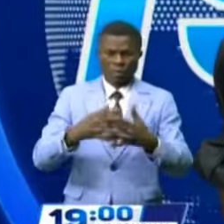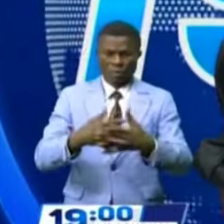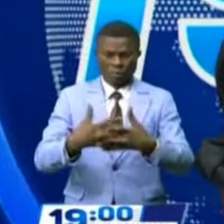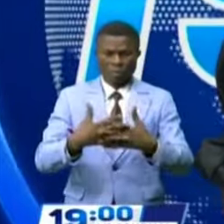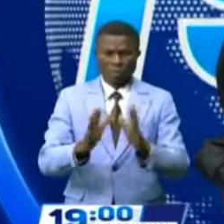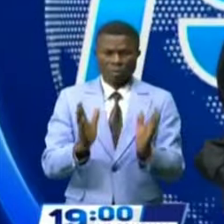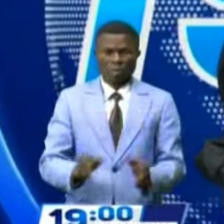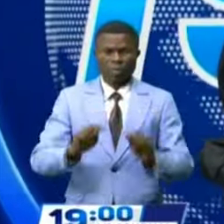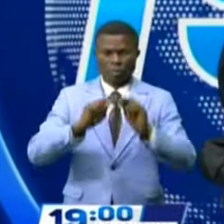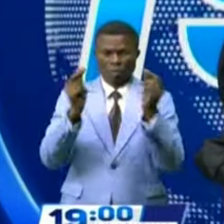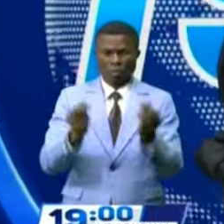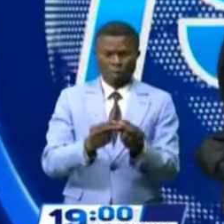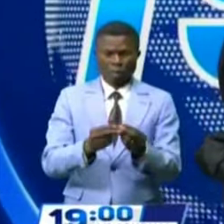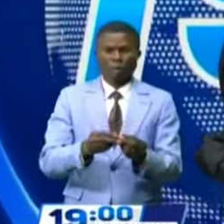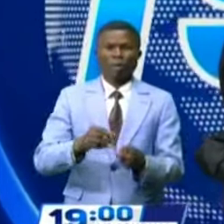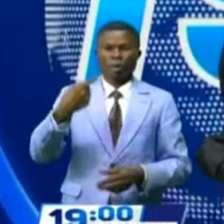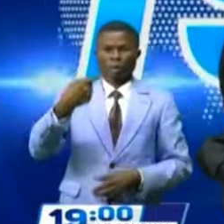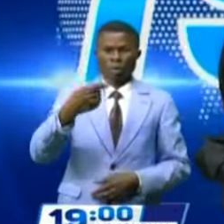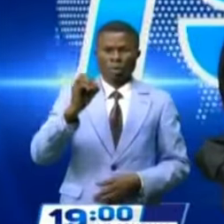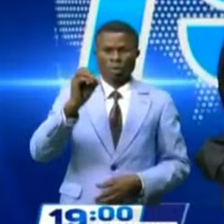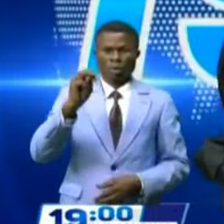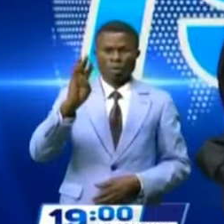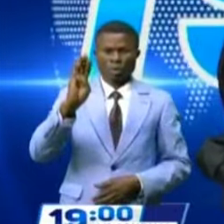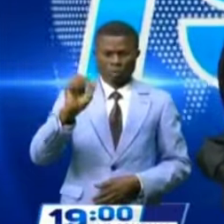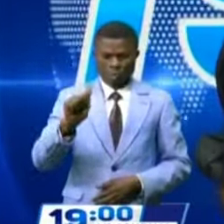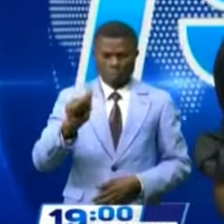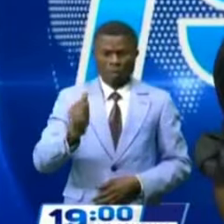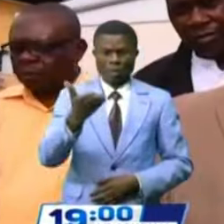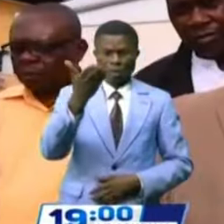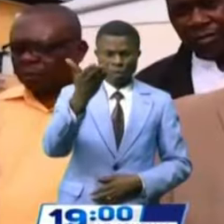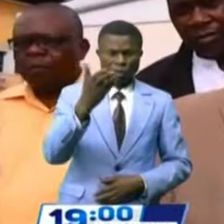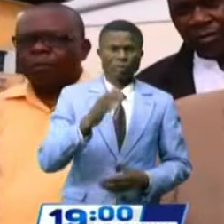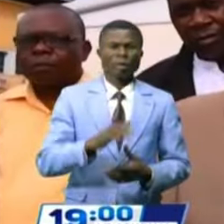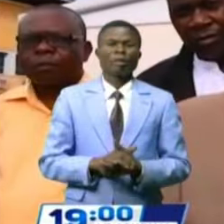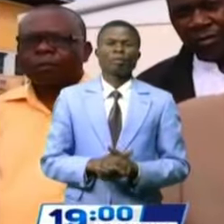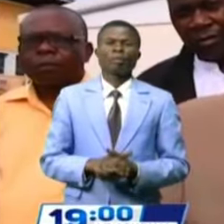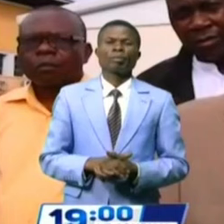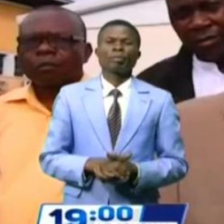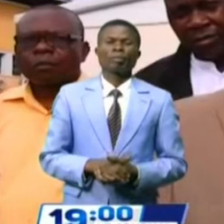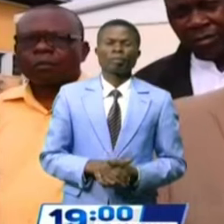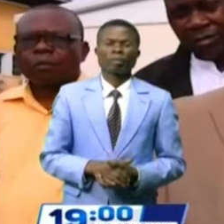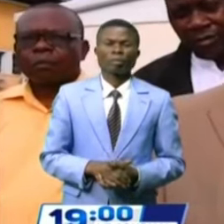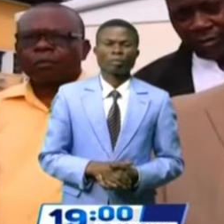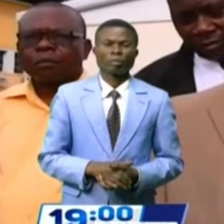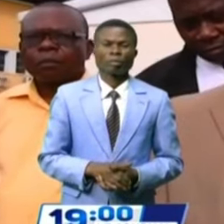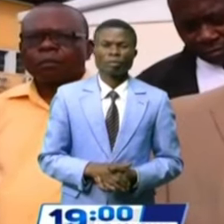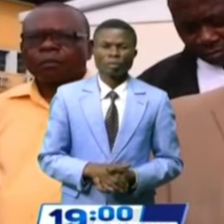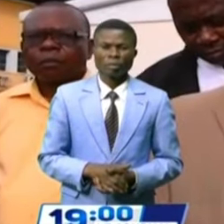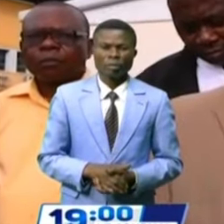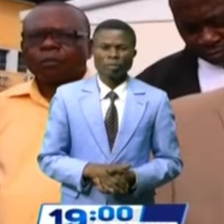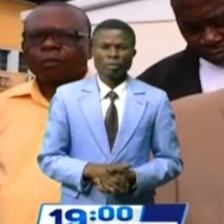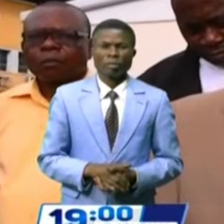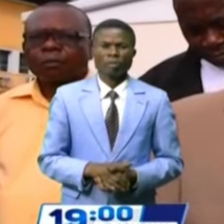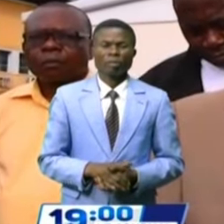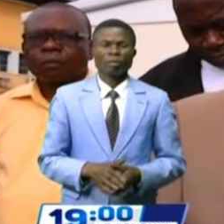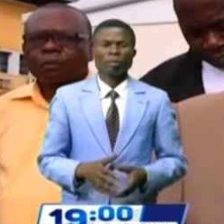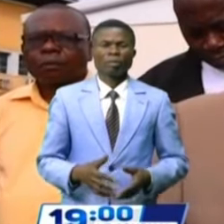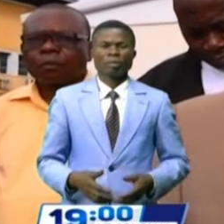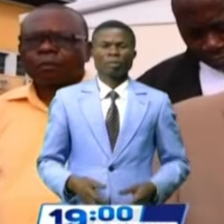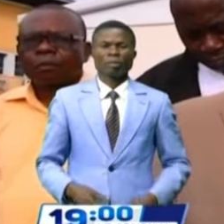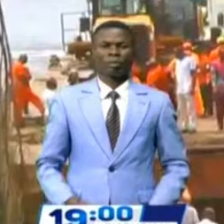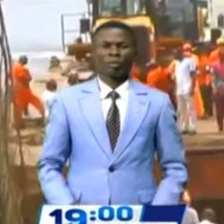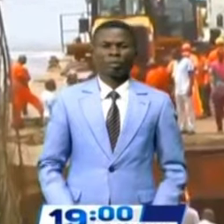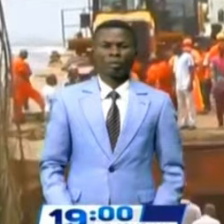partenariat avec le groupe Gouma. Joël Makela pour les commentaires. Sous le leadership du directeur général de l'office de route,